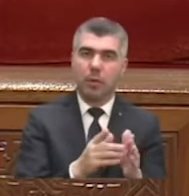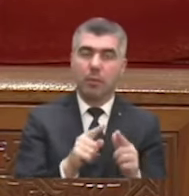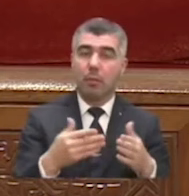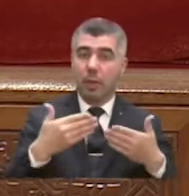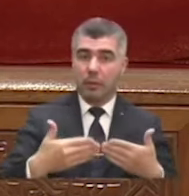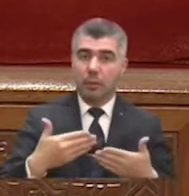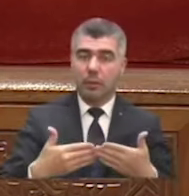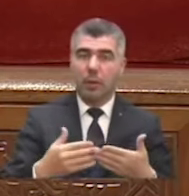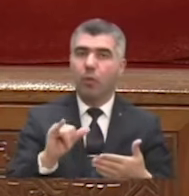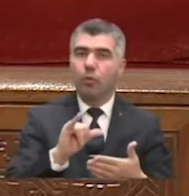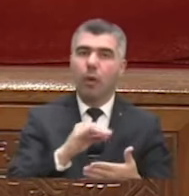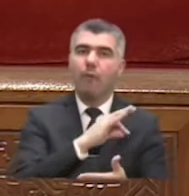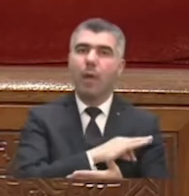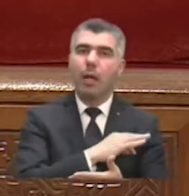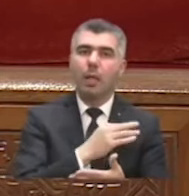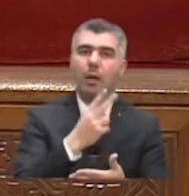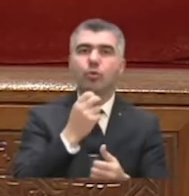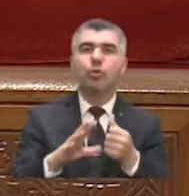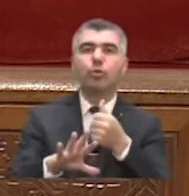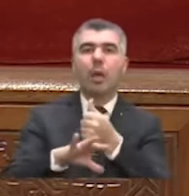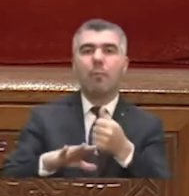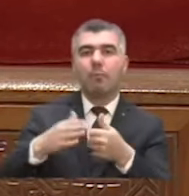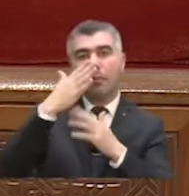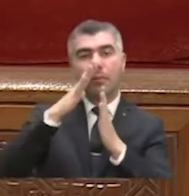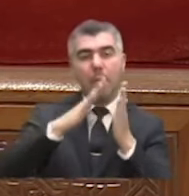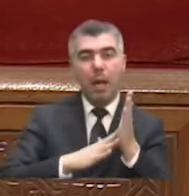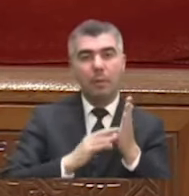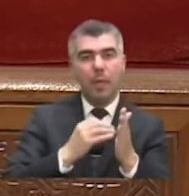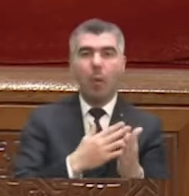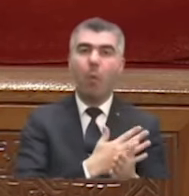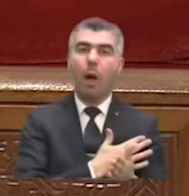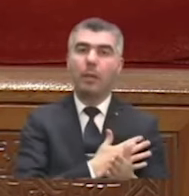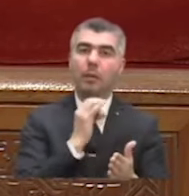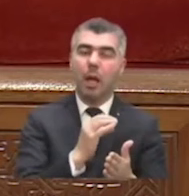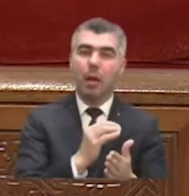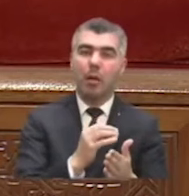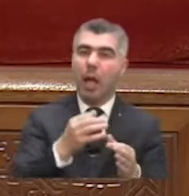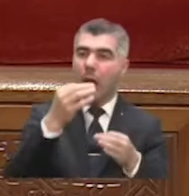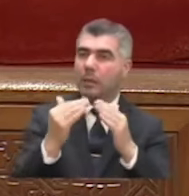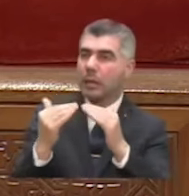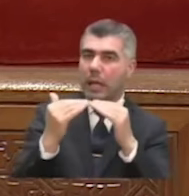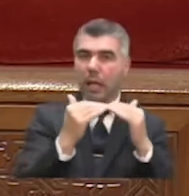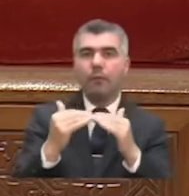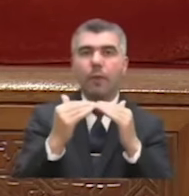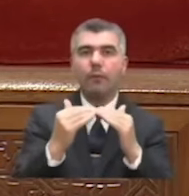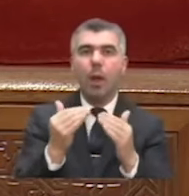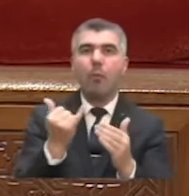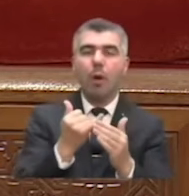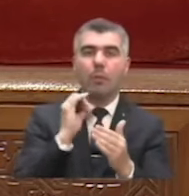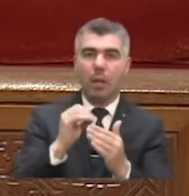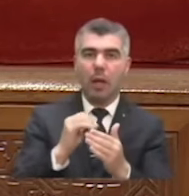كنشتغلوا لصالح الشعب المغربي، لصالح الدولة المغربية في كل مجالات، وبغينا العدالة الاجتماعية للوصول لهذه